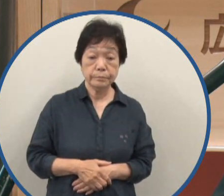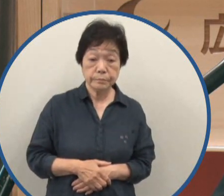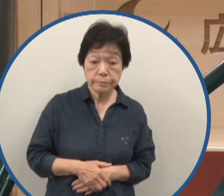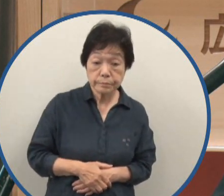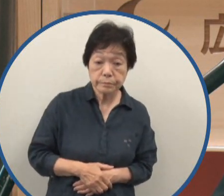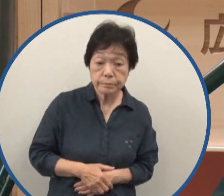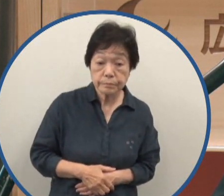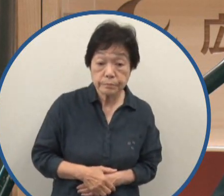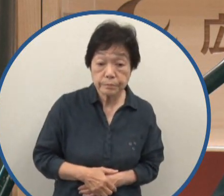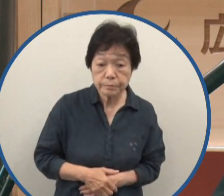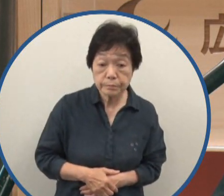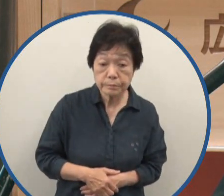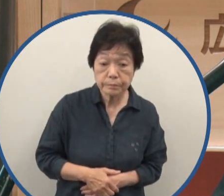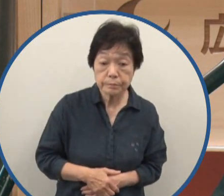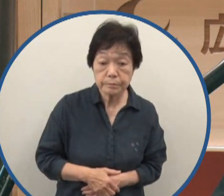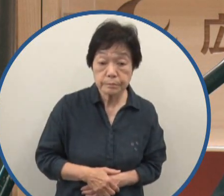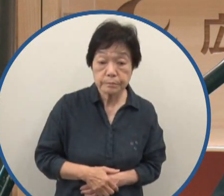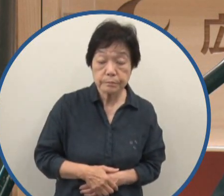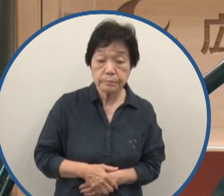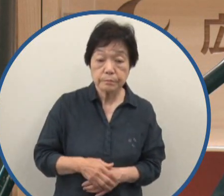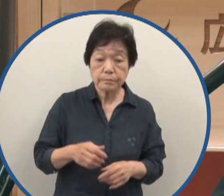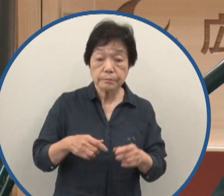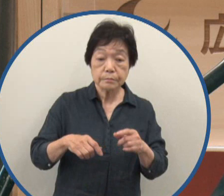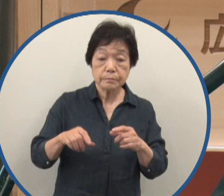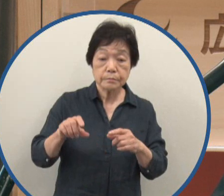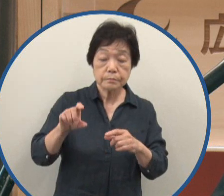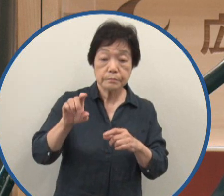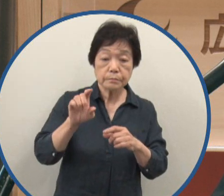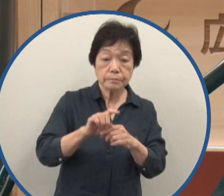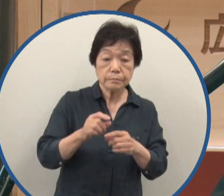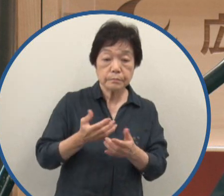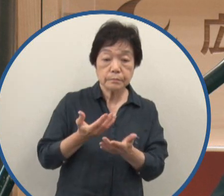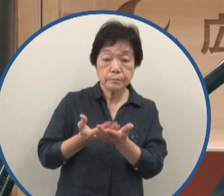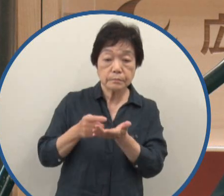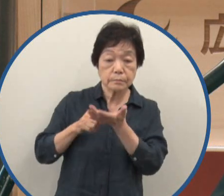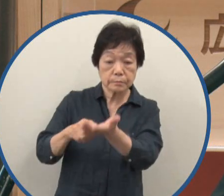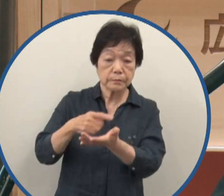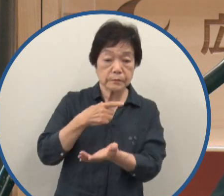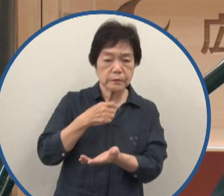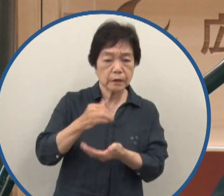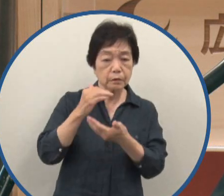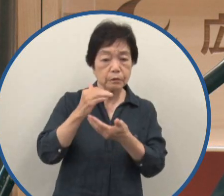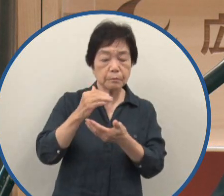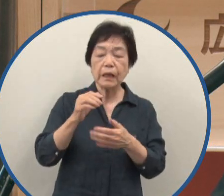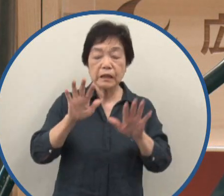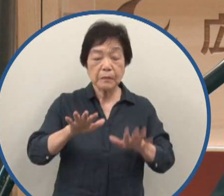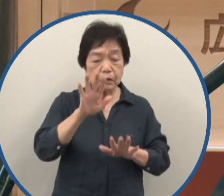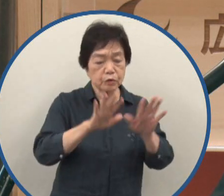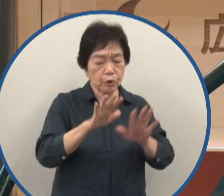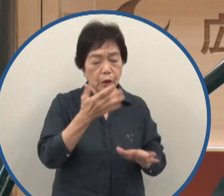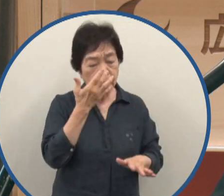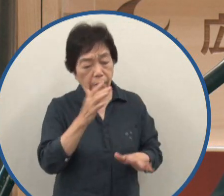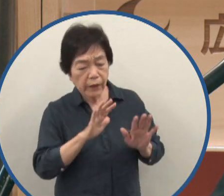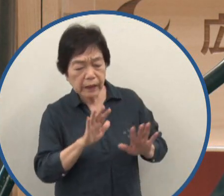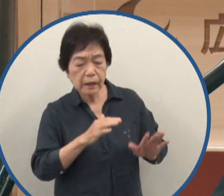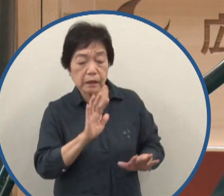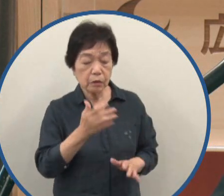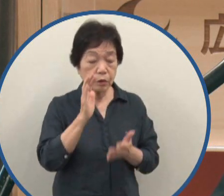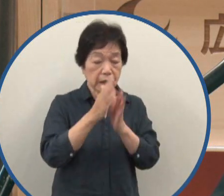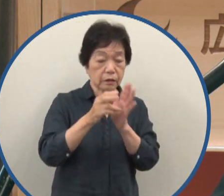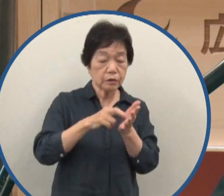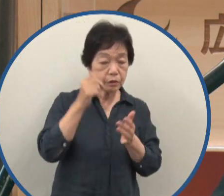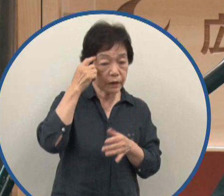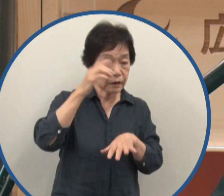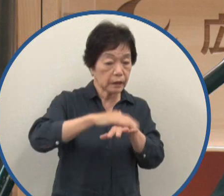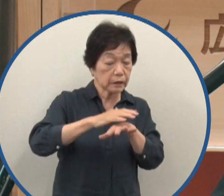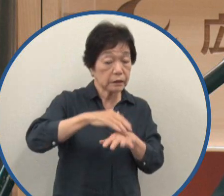施設と合わせて同じタイミングで要請したいという考えがあって、その中で国の状況はまだわからない中でも、まあ、県としての考え方を示す